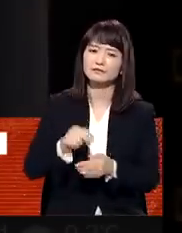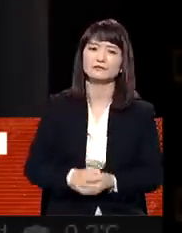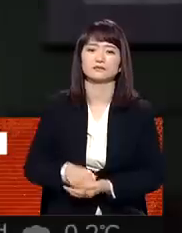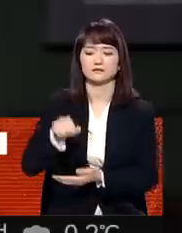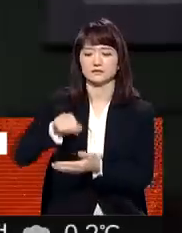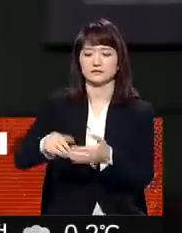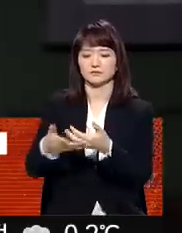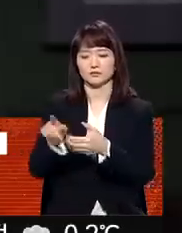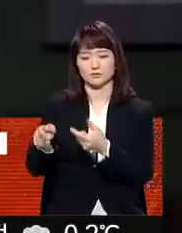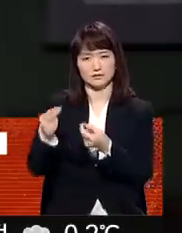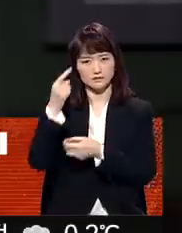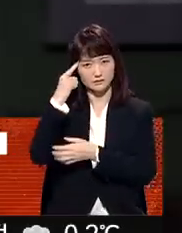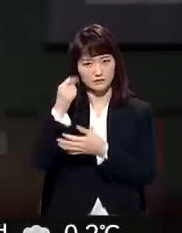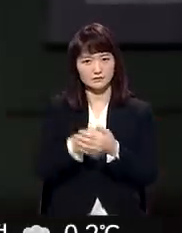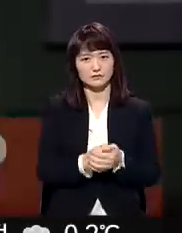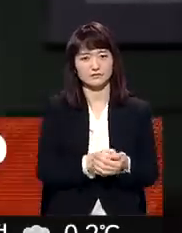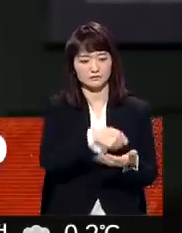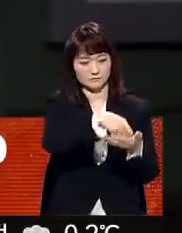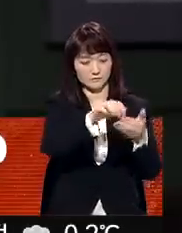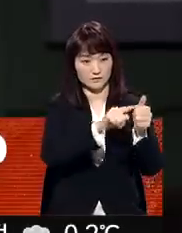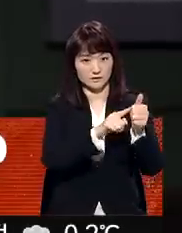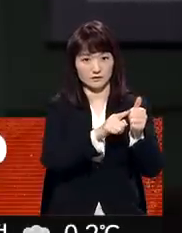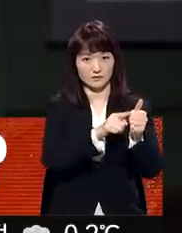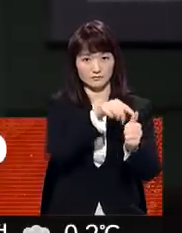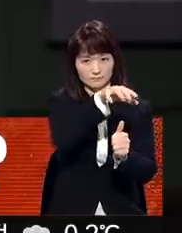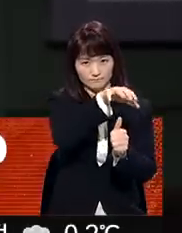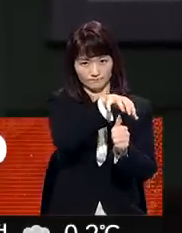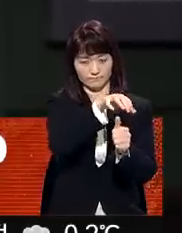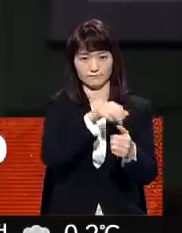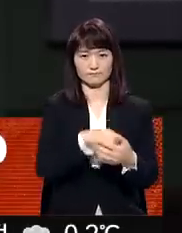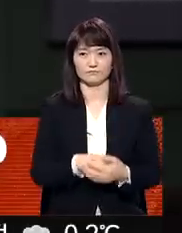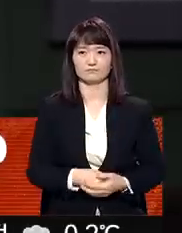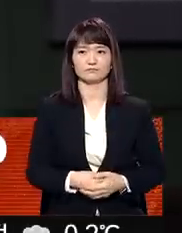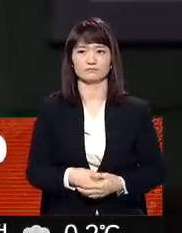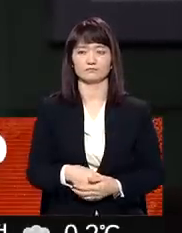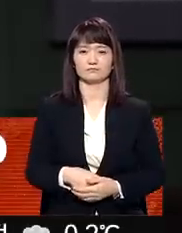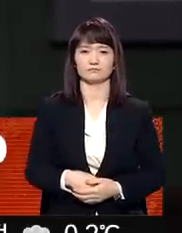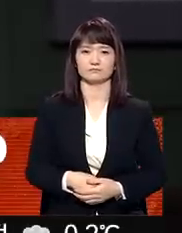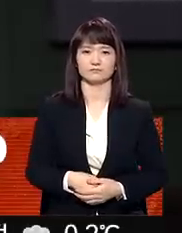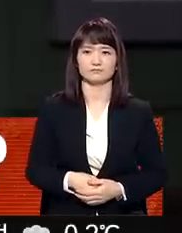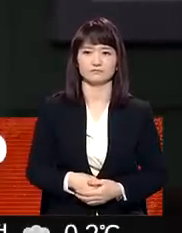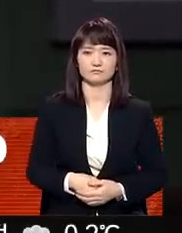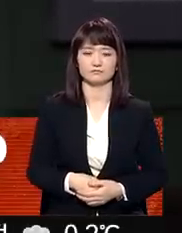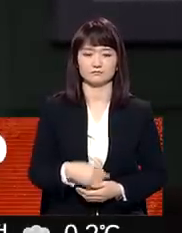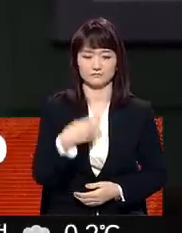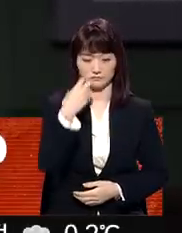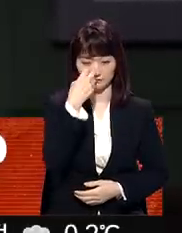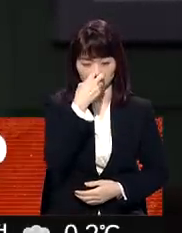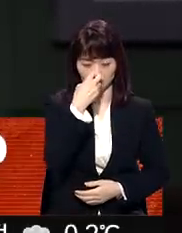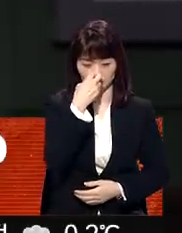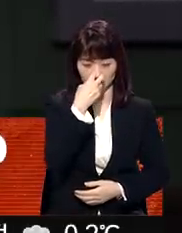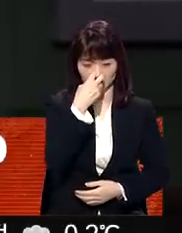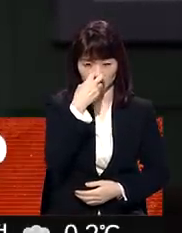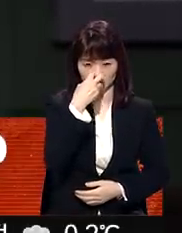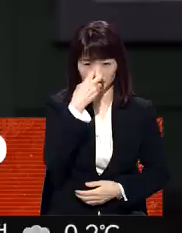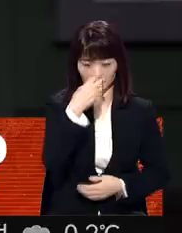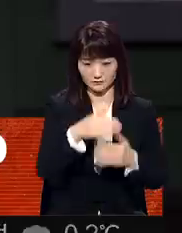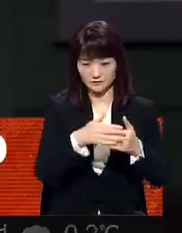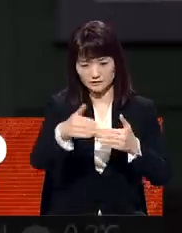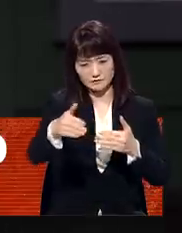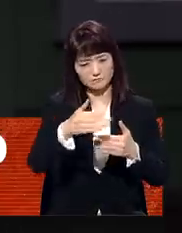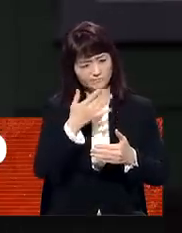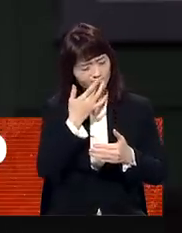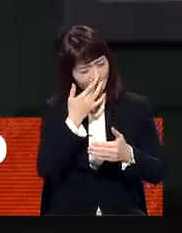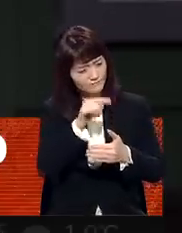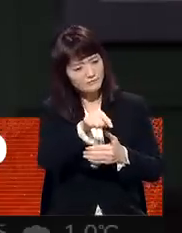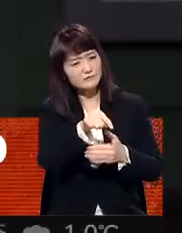그렇게 판단을 했고요 유명 화가는 법정 구속이 됐습니다이 재판부는 수사기관에서 법정에 이르기까지 납득하기 어려운 변명으로 부인하면서